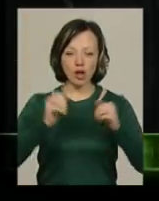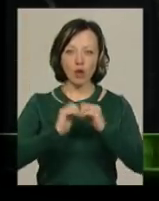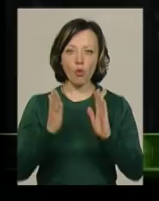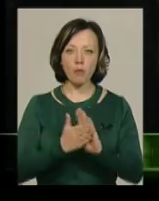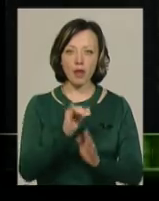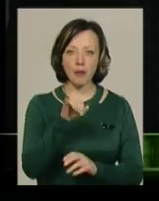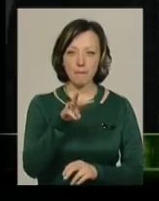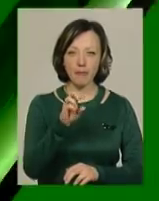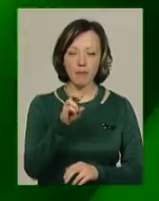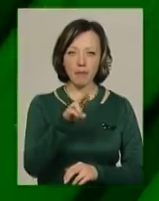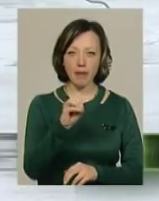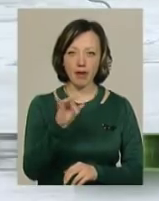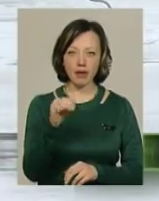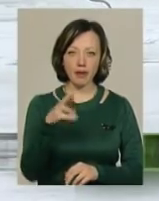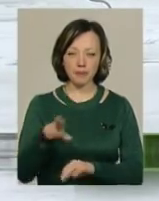комплекс «Імперія».